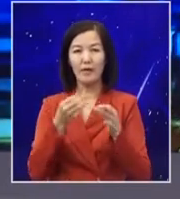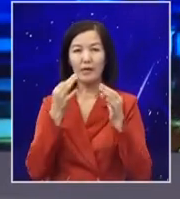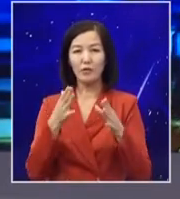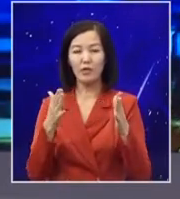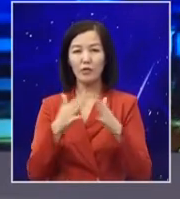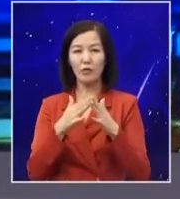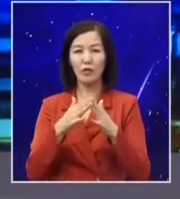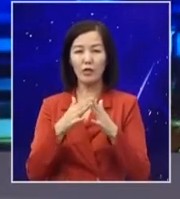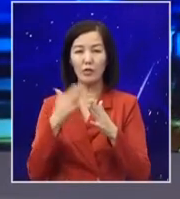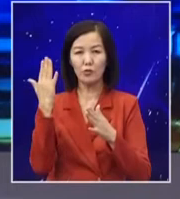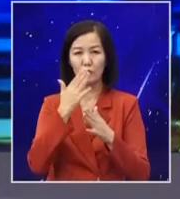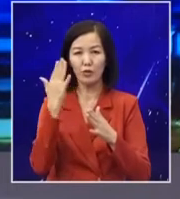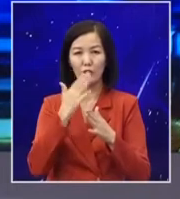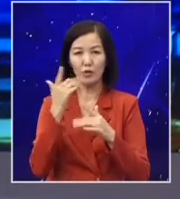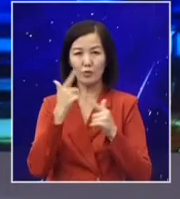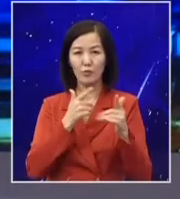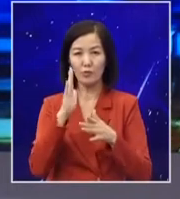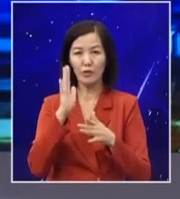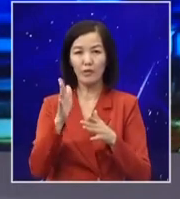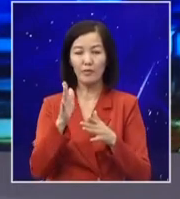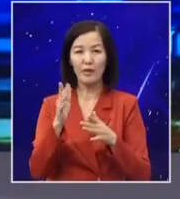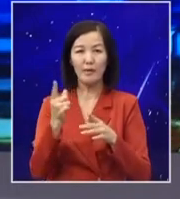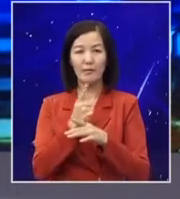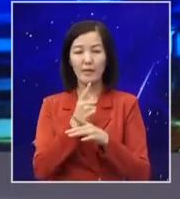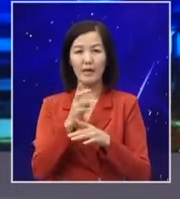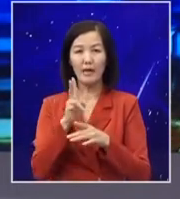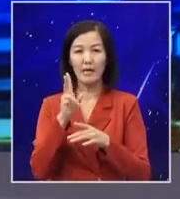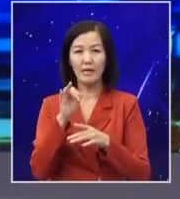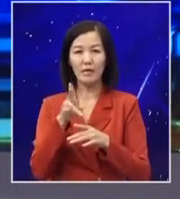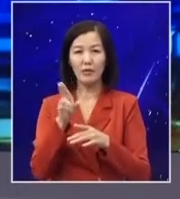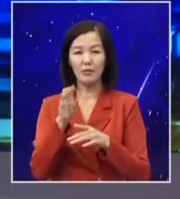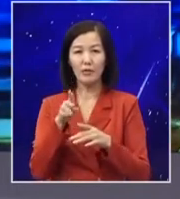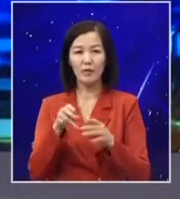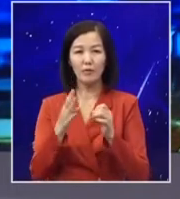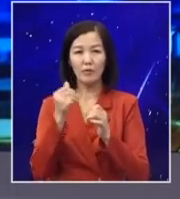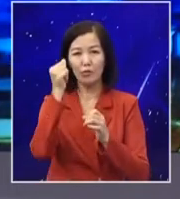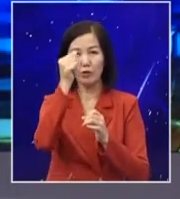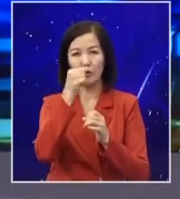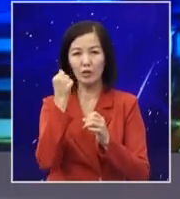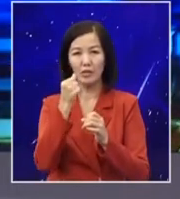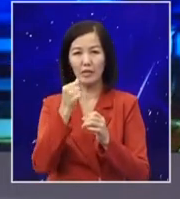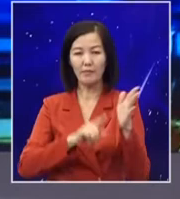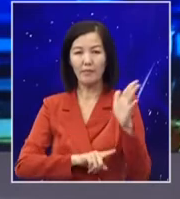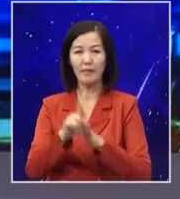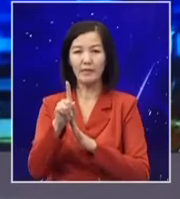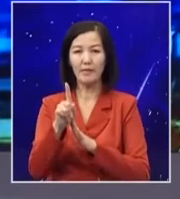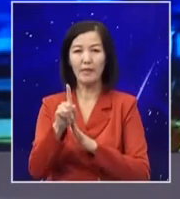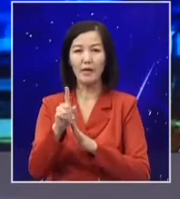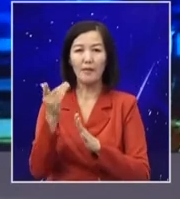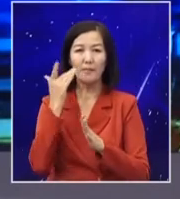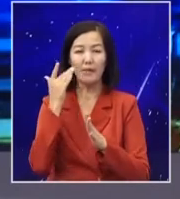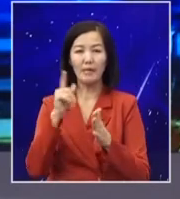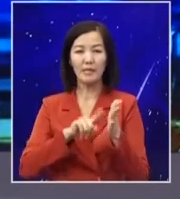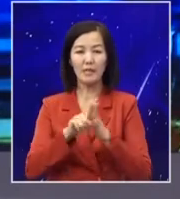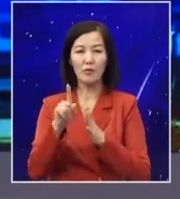қарапайым ұстаздар туралы сюжеттер көрсетпекпіз. Бірі Әлия Дүйсенбекова. 2004 жылдан бері үздіксіз